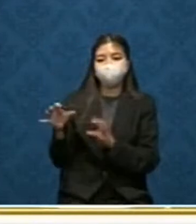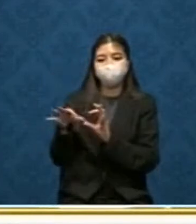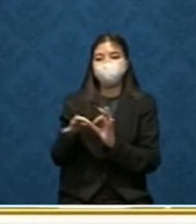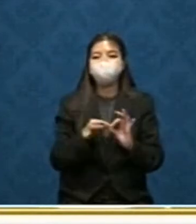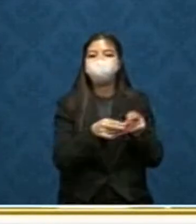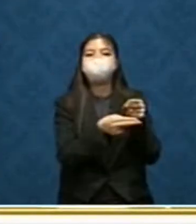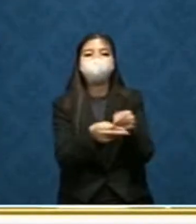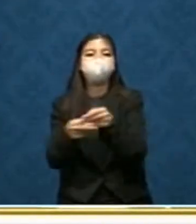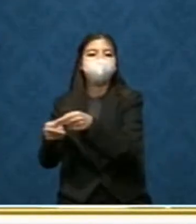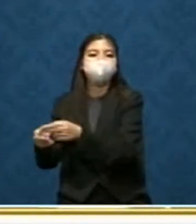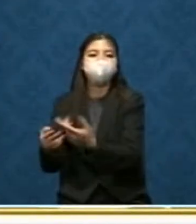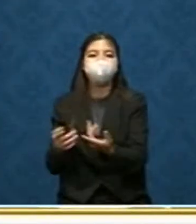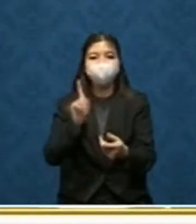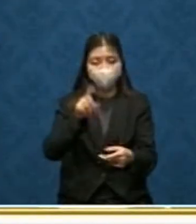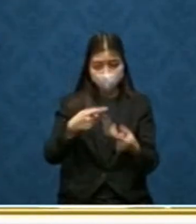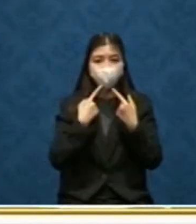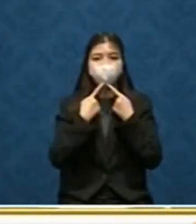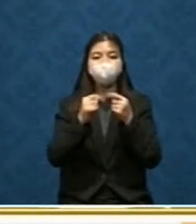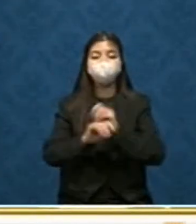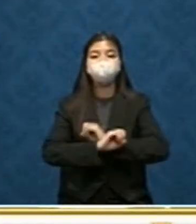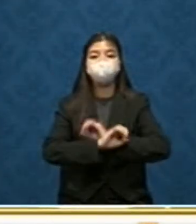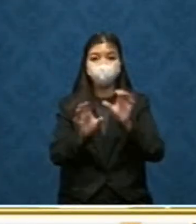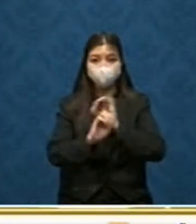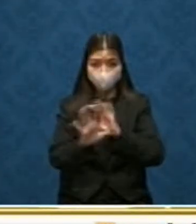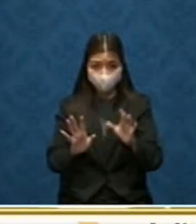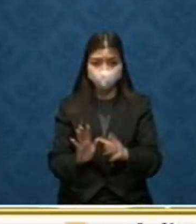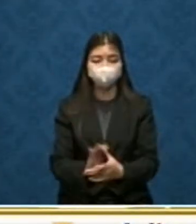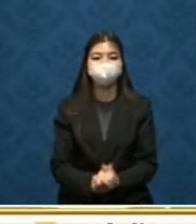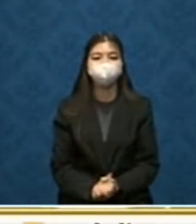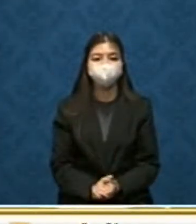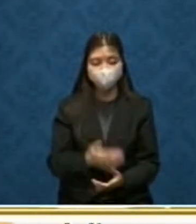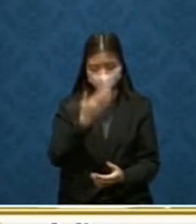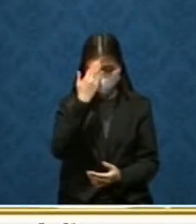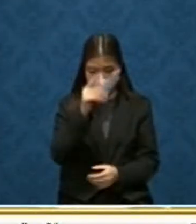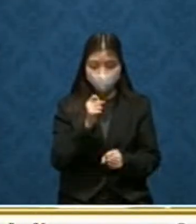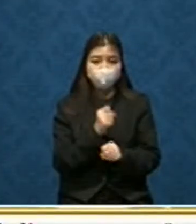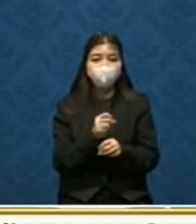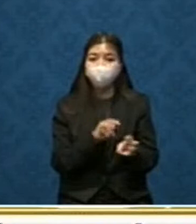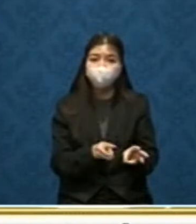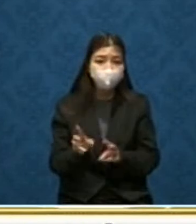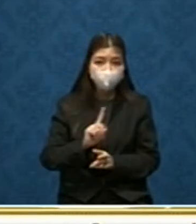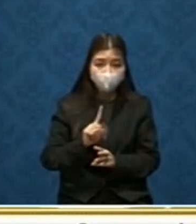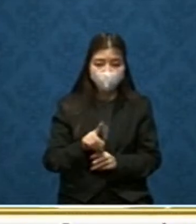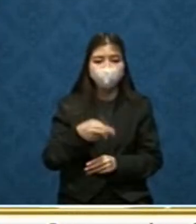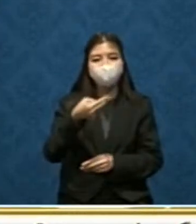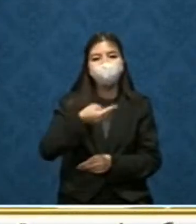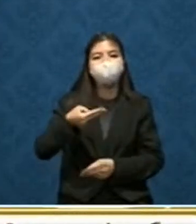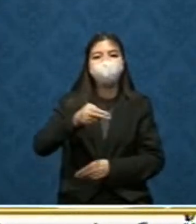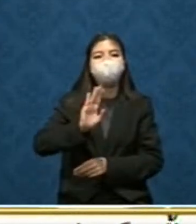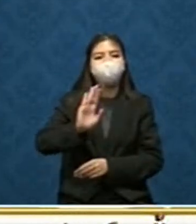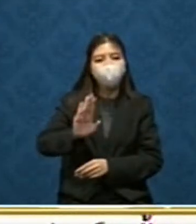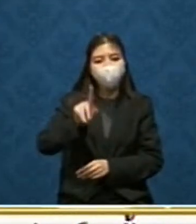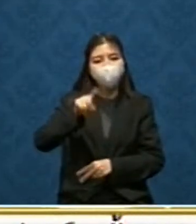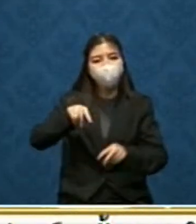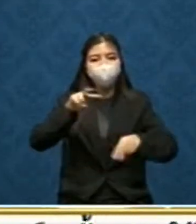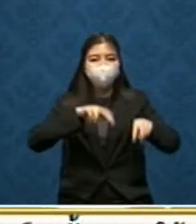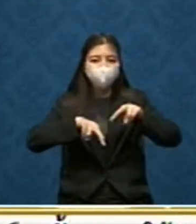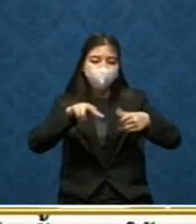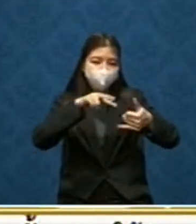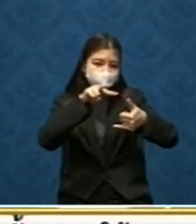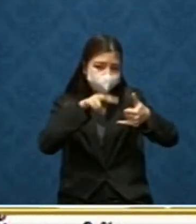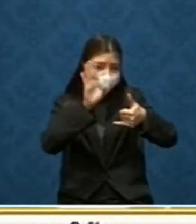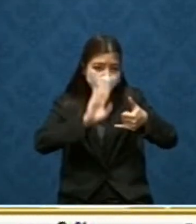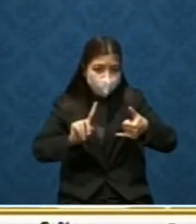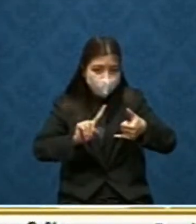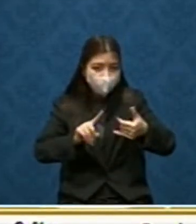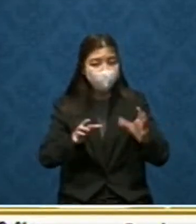ท่านนายกทำไมไม่ตอบให้ชัดว่า ท่านจะทำยไกับหานท่านแล้ทำไมไม่บอกวาหลานท่เกี่วไม่